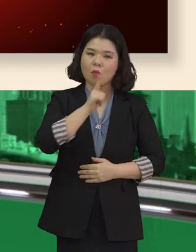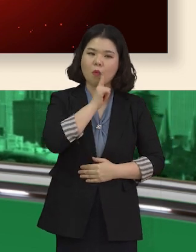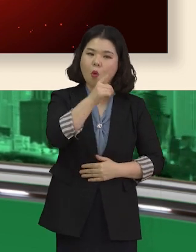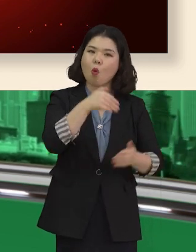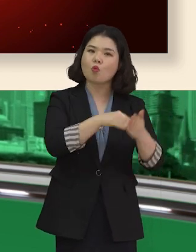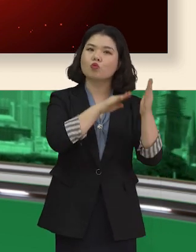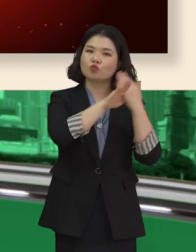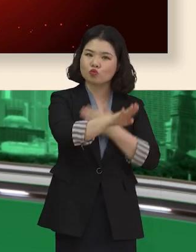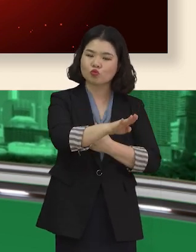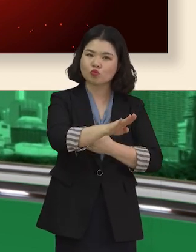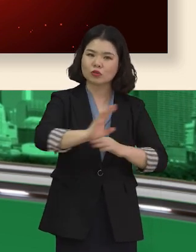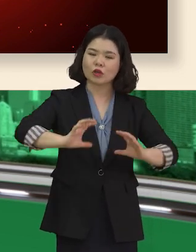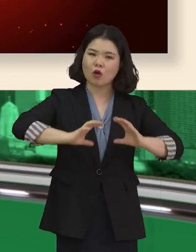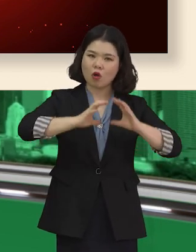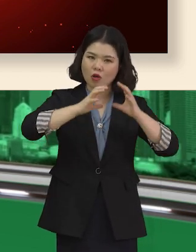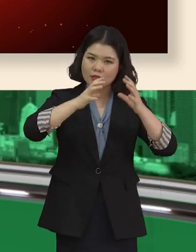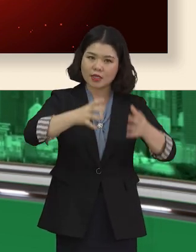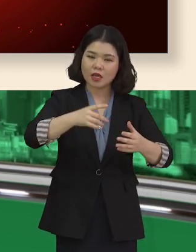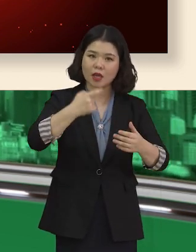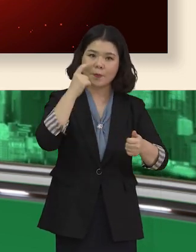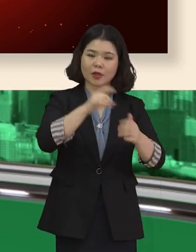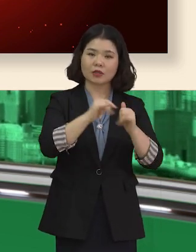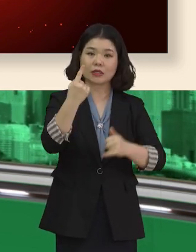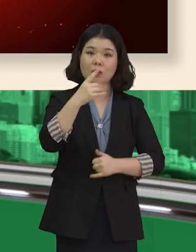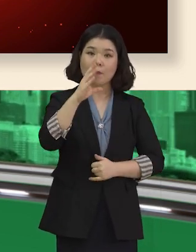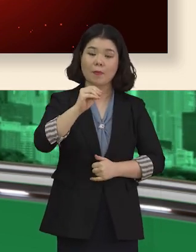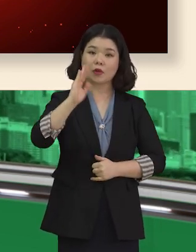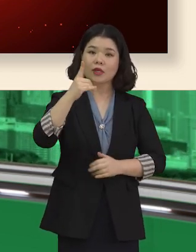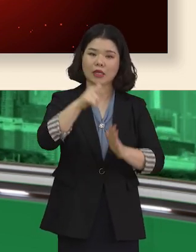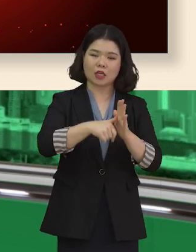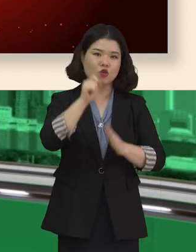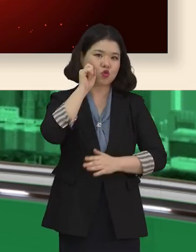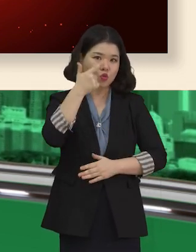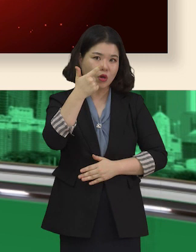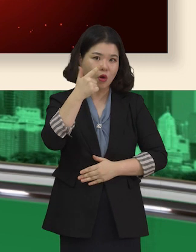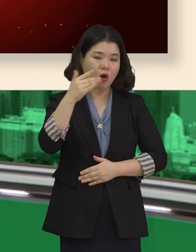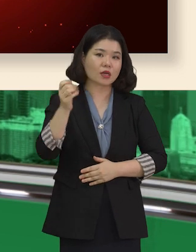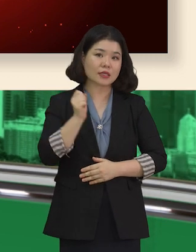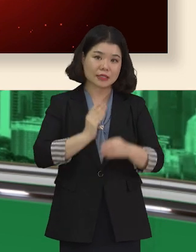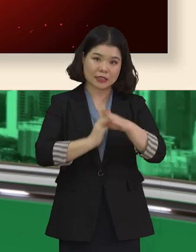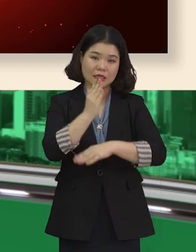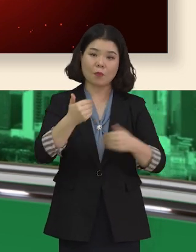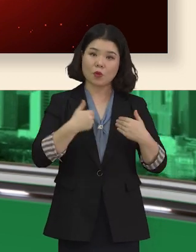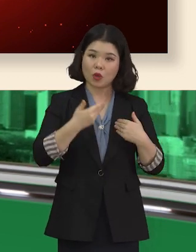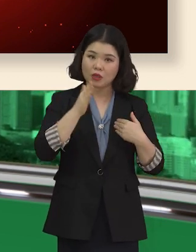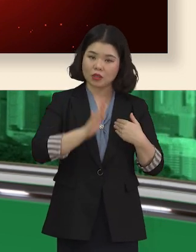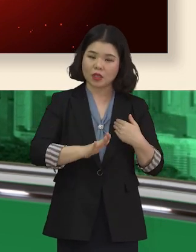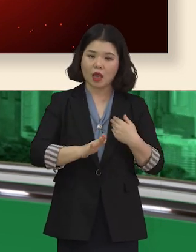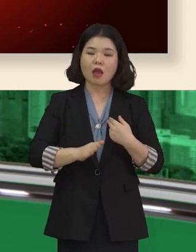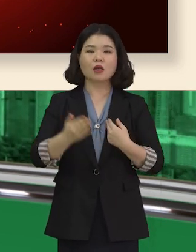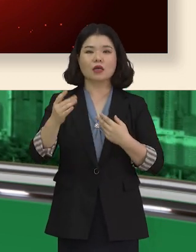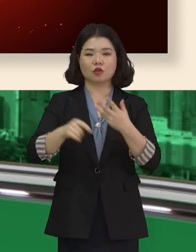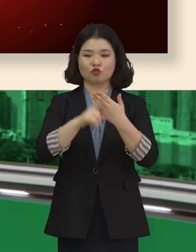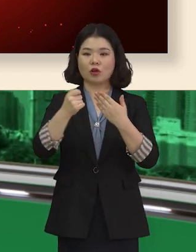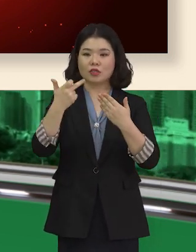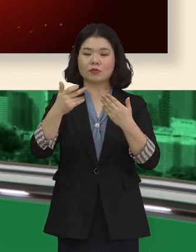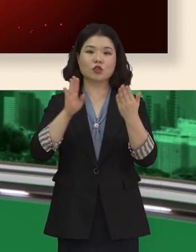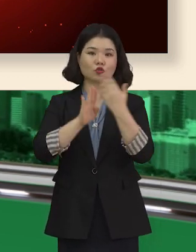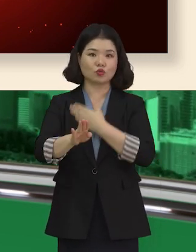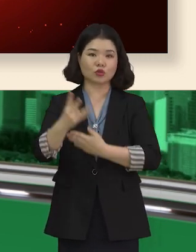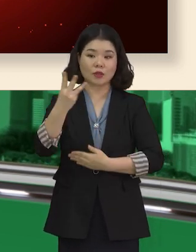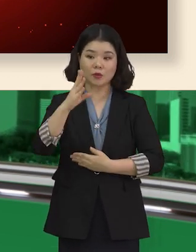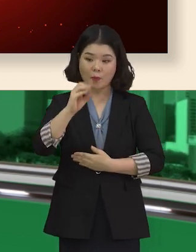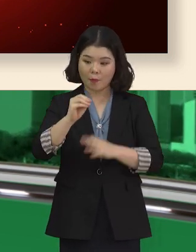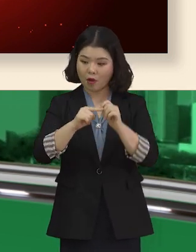보고 이후 전 세계 누적 확진자가 1천만 명이 되기까지 6개월 이상 걸렸는데 지난달 17일 3천만